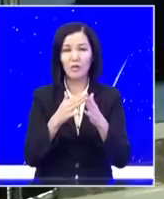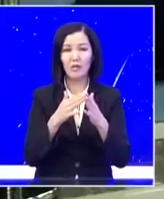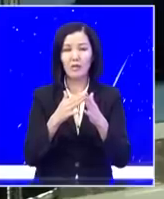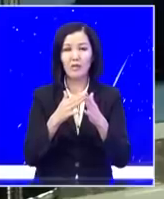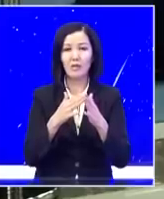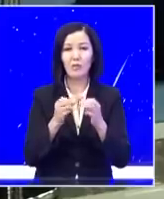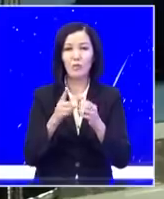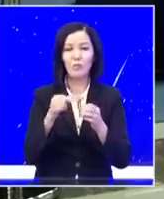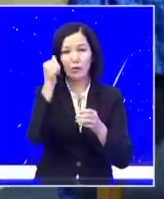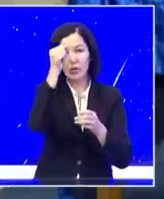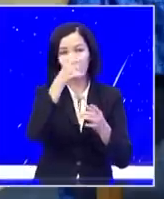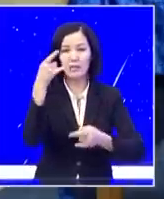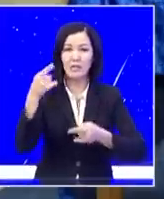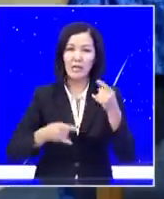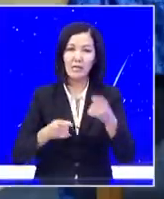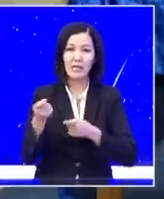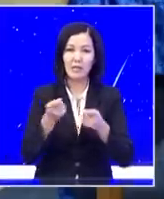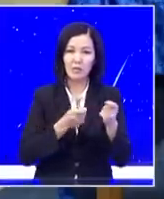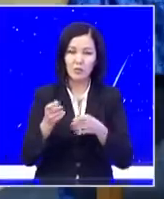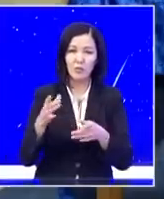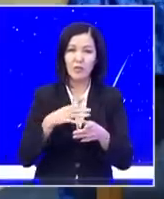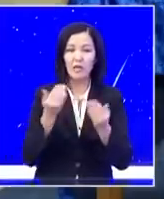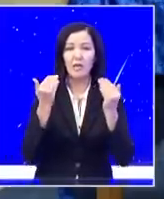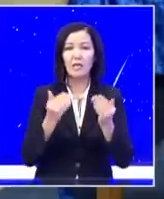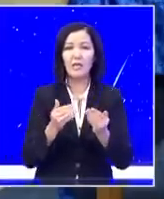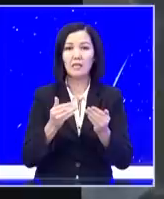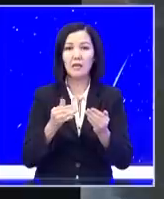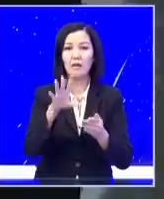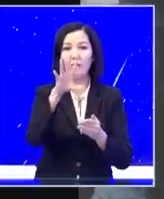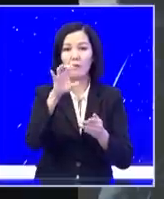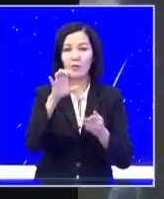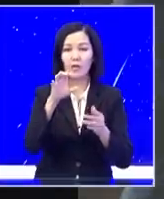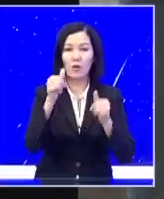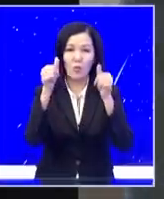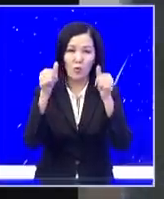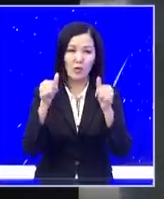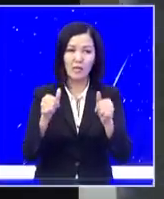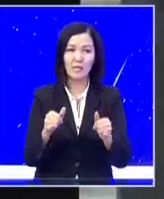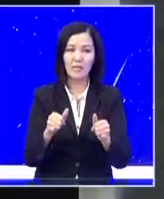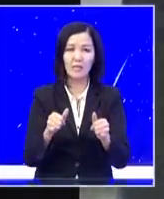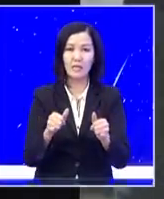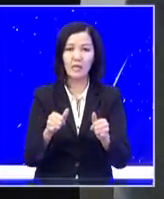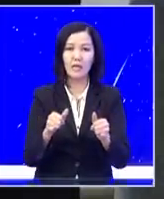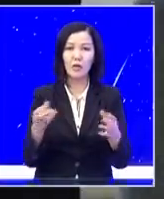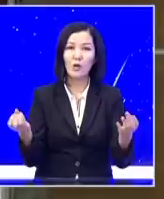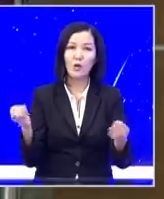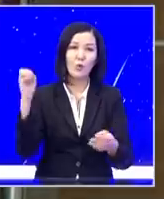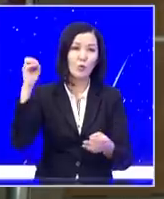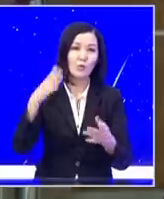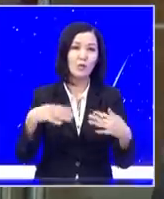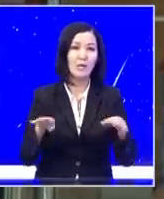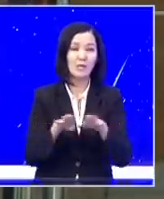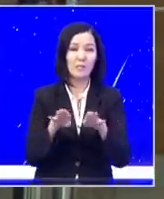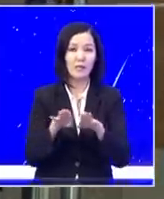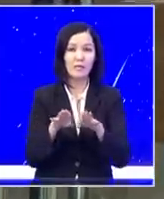жыл телеарна төрінде жүрді. Енді суреті әлінді. Күн секілді талғамай, көпке шуақ шашып жүретін. Әр қазақ